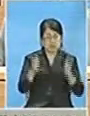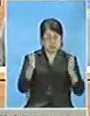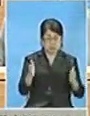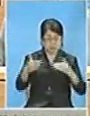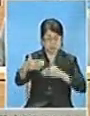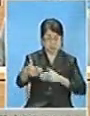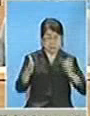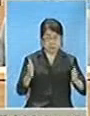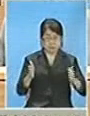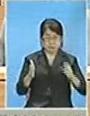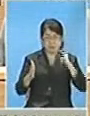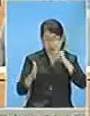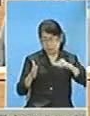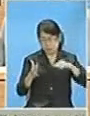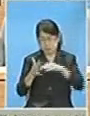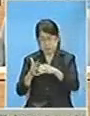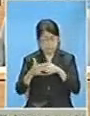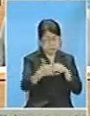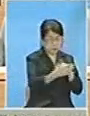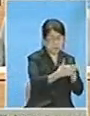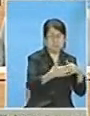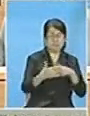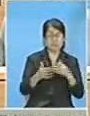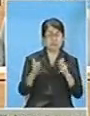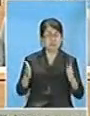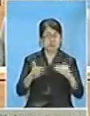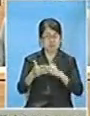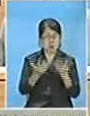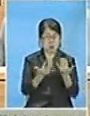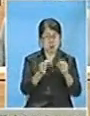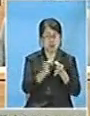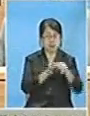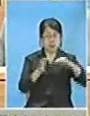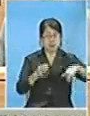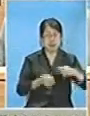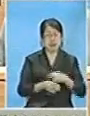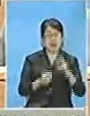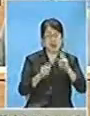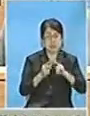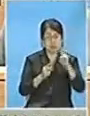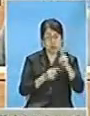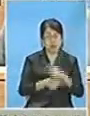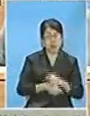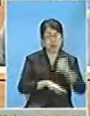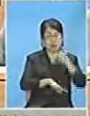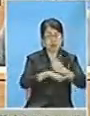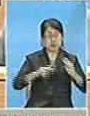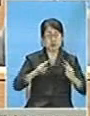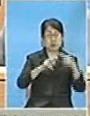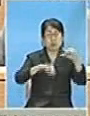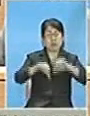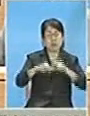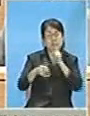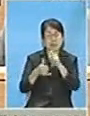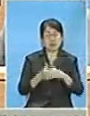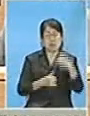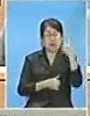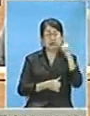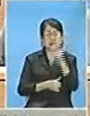มจะอธิบายให้ท่านฟังสองใครเป็นผู้สั่งการให้นำถุงทรายไปใส่ในท่อระบายน้ำและเหตุใด